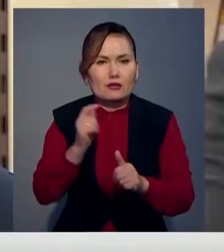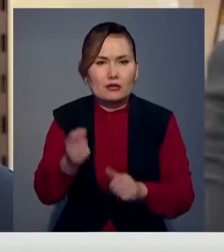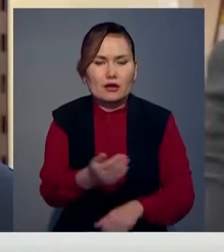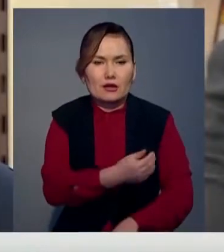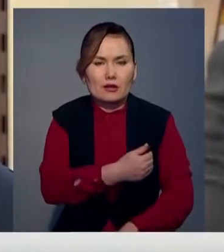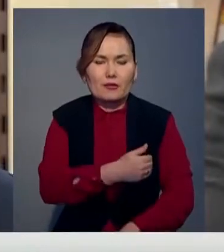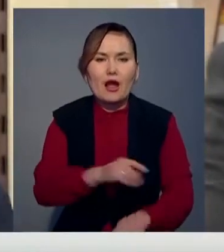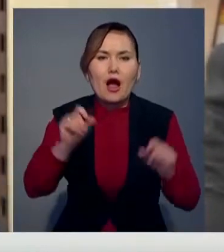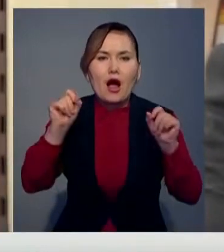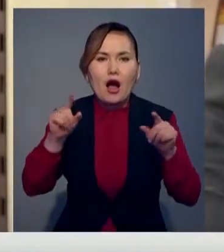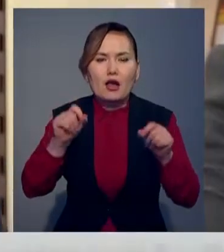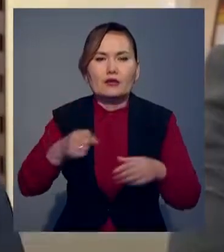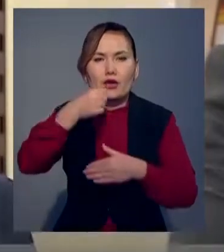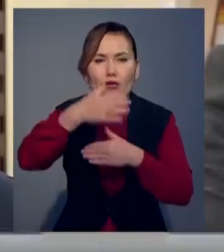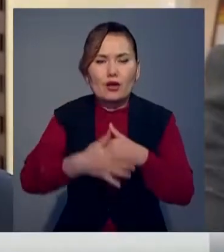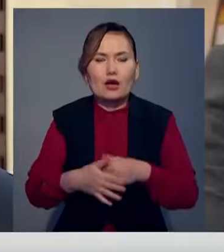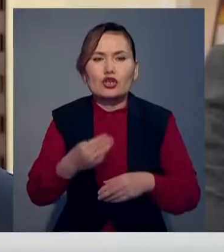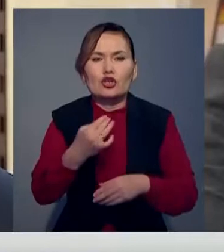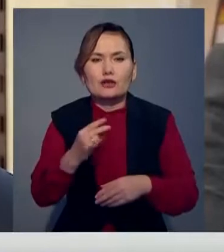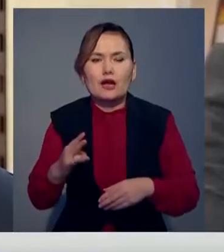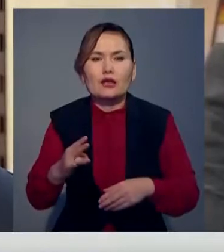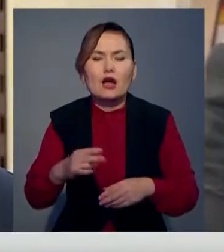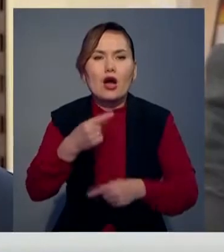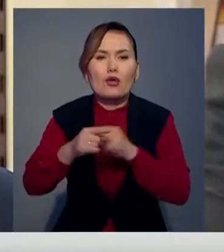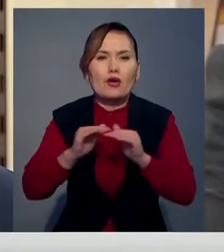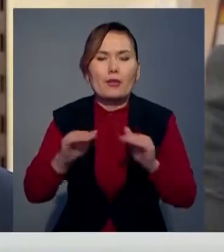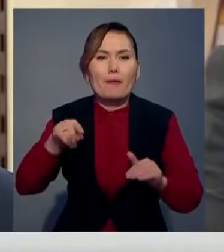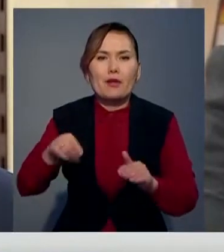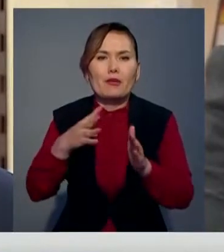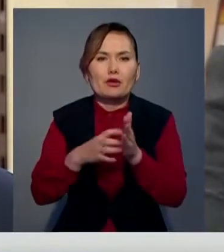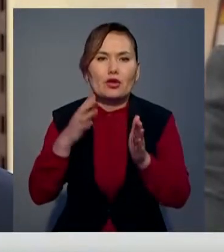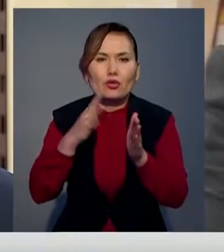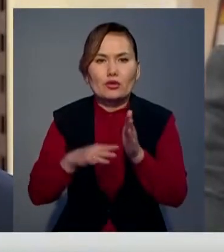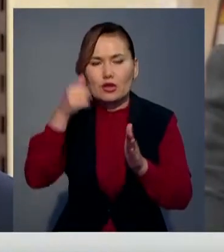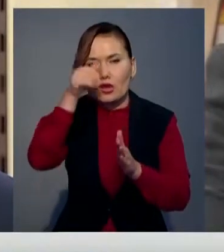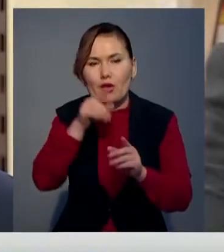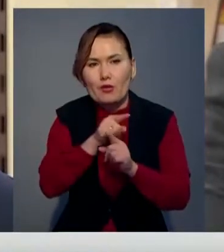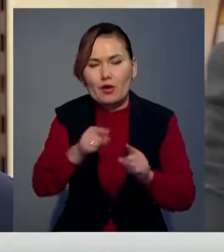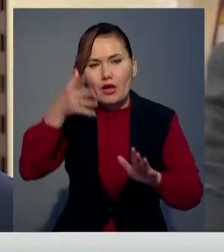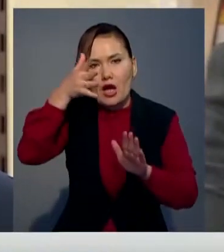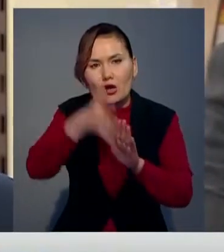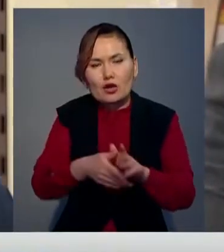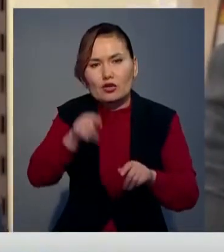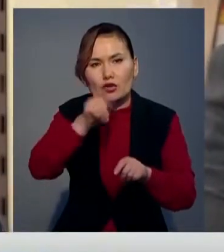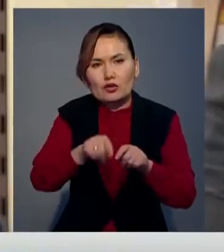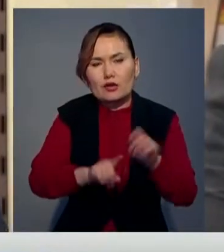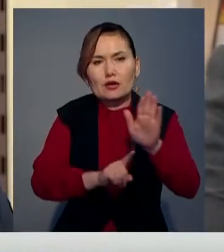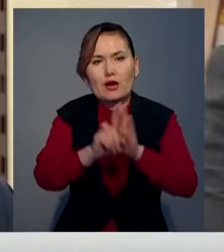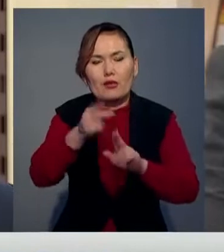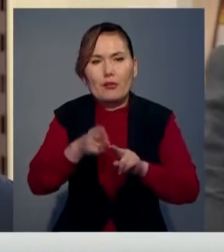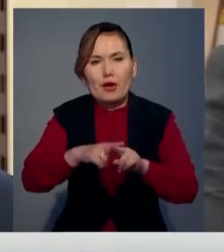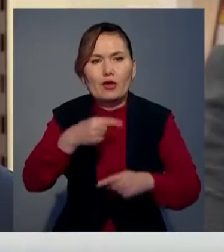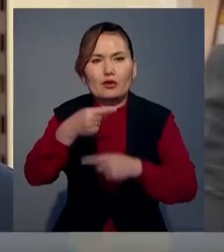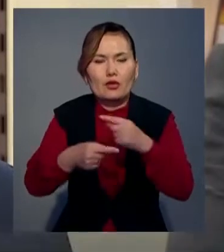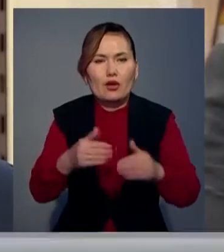жасадық. Алтын Орда, Шыңғыс хан және оның ұрпақтары туралы 1993 жылдан бері зерттеу жүргізіліп келеді. Қазір тіпті қарқын